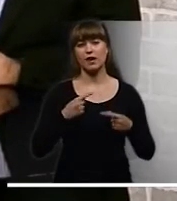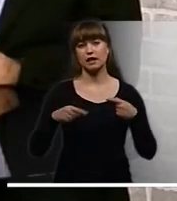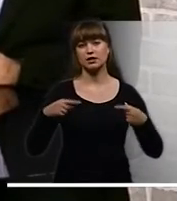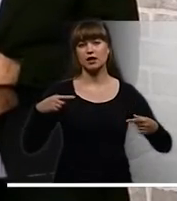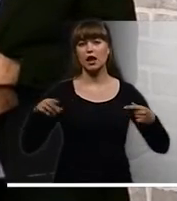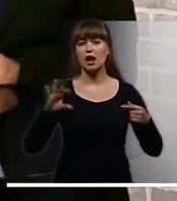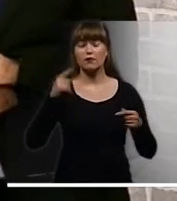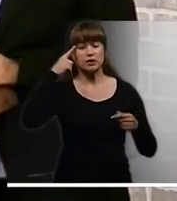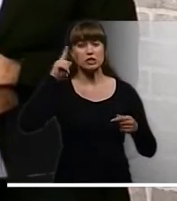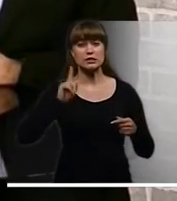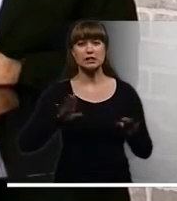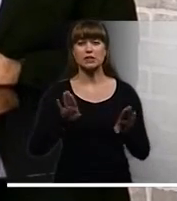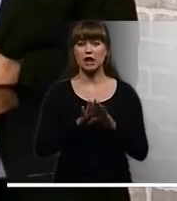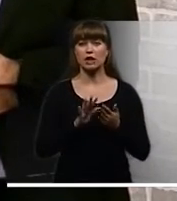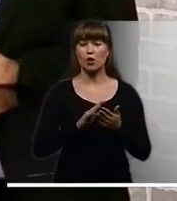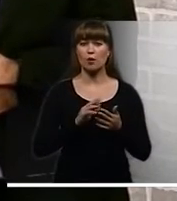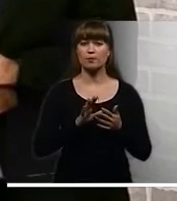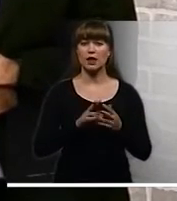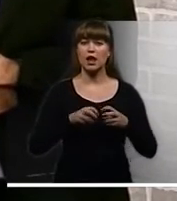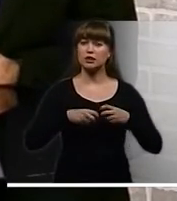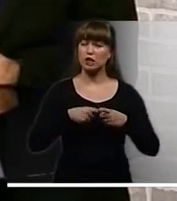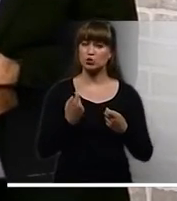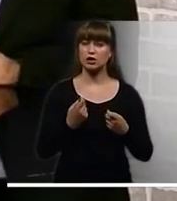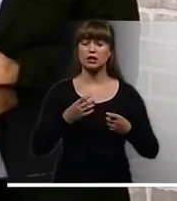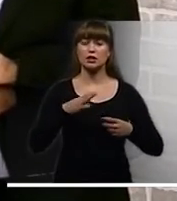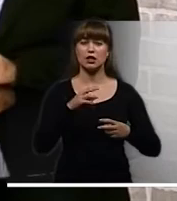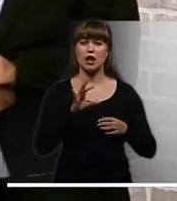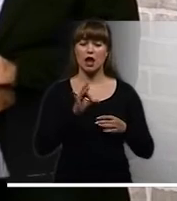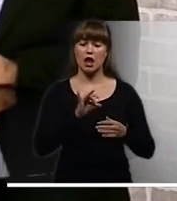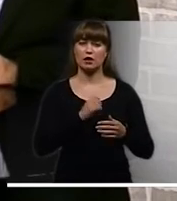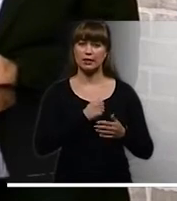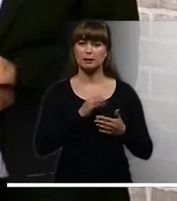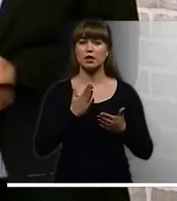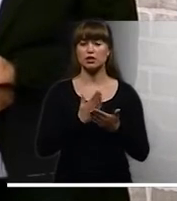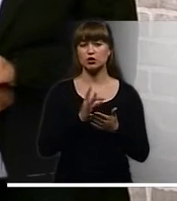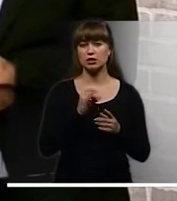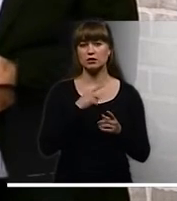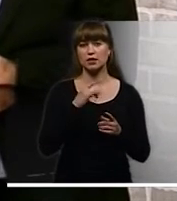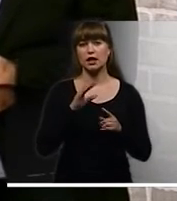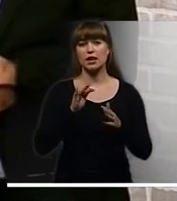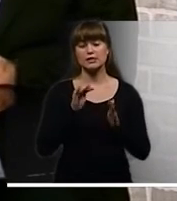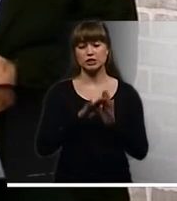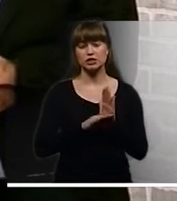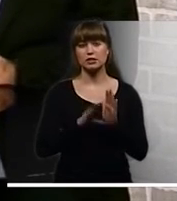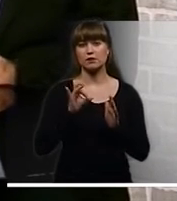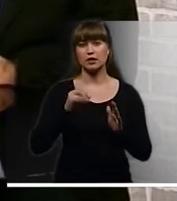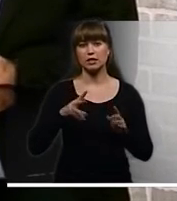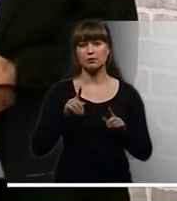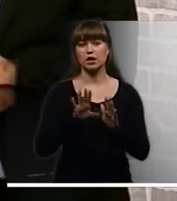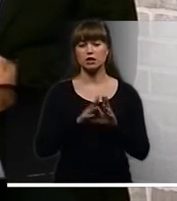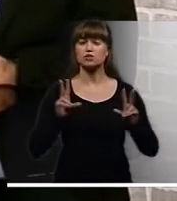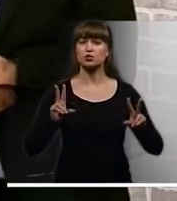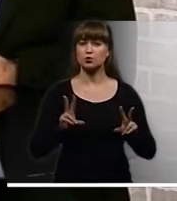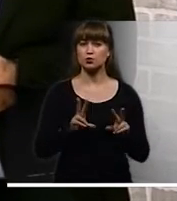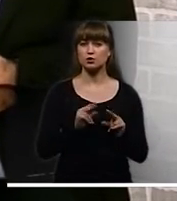далее. Нужно знать, о каком нарушении ритма идет речь. В принципе, большинство нарушений сердечного ритма лечится и достаточно